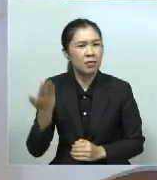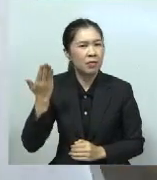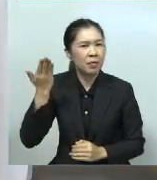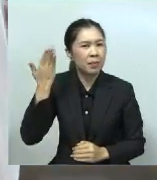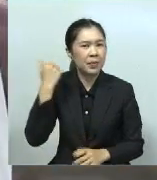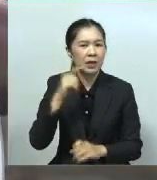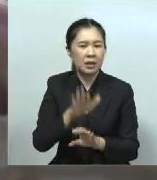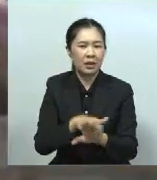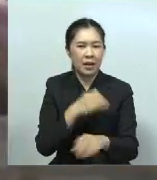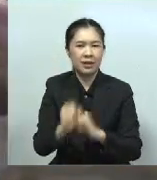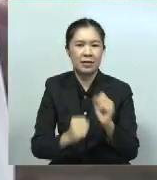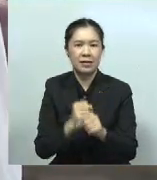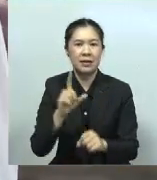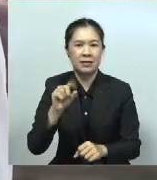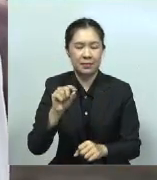ปี